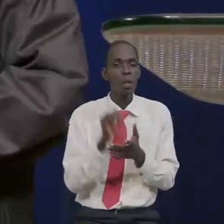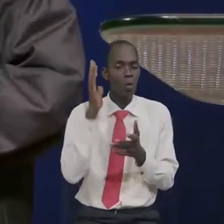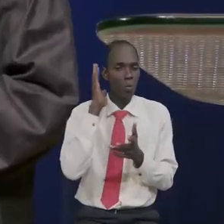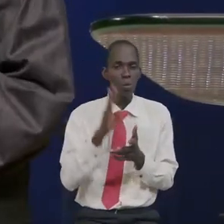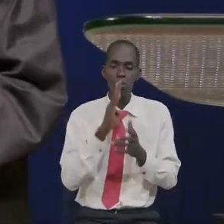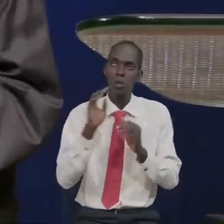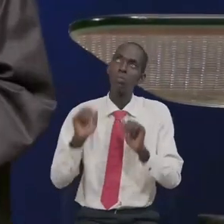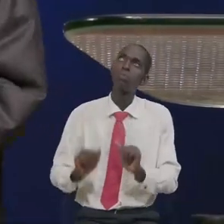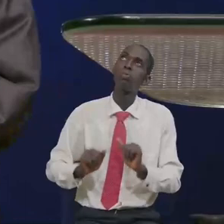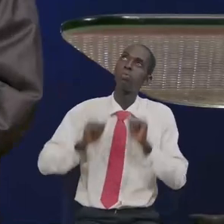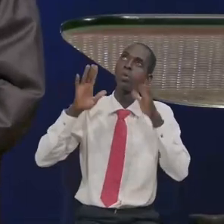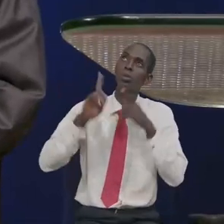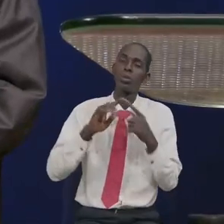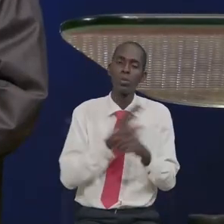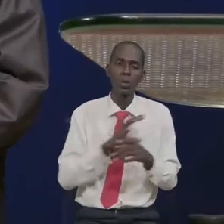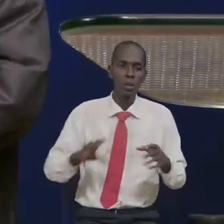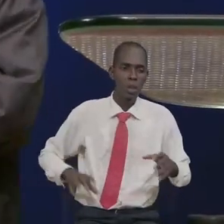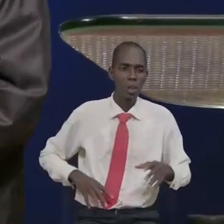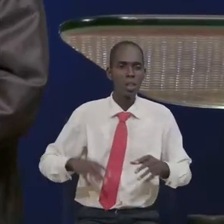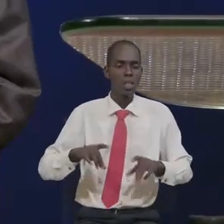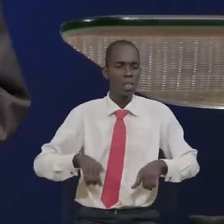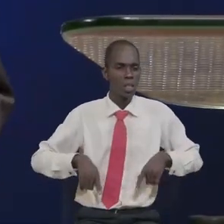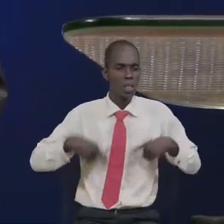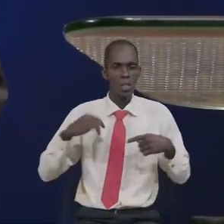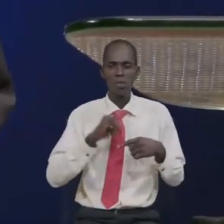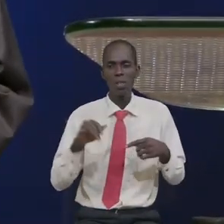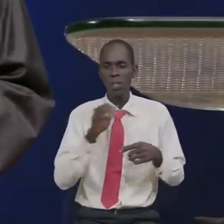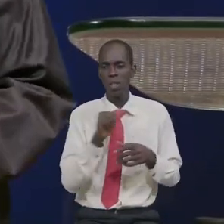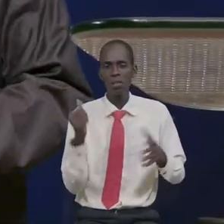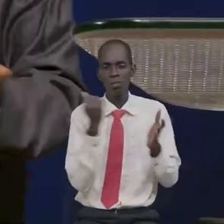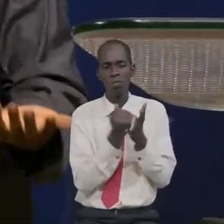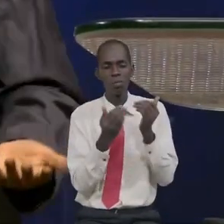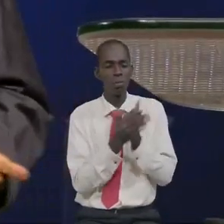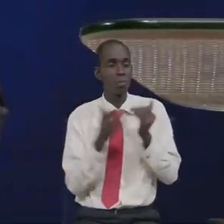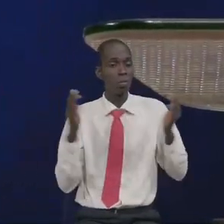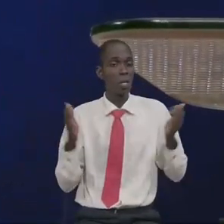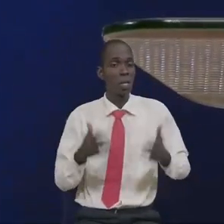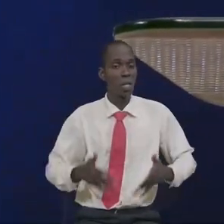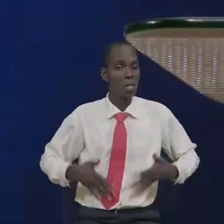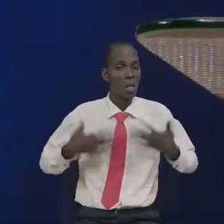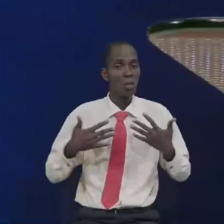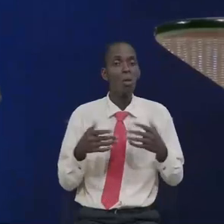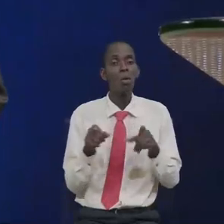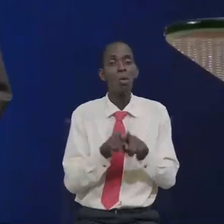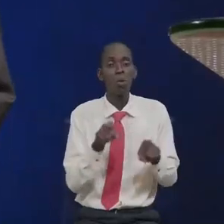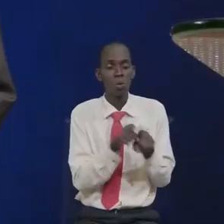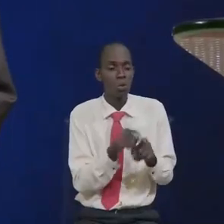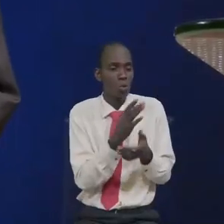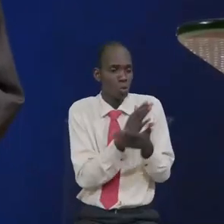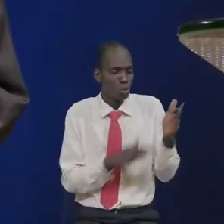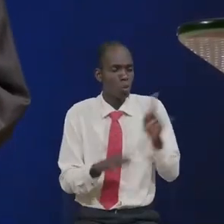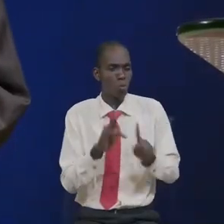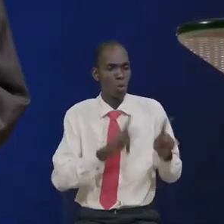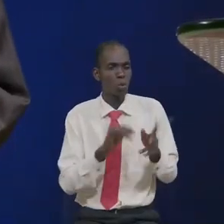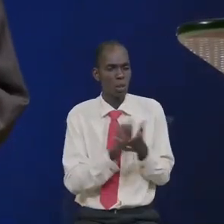au Seigneur, celui qui va mener la vie crucifiée, et même les gens qui se disent chrétiens, ils vont dire quoi? Pourquoi